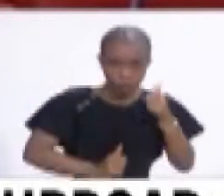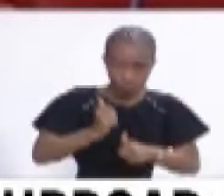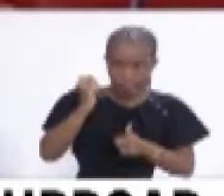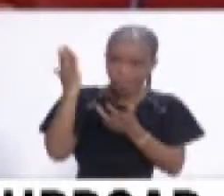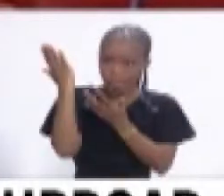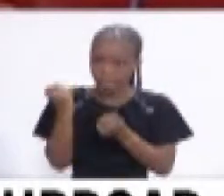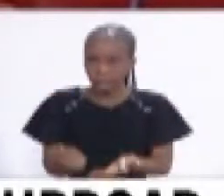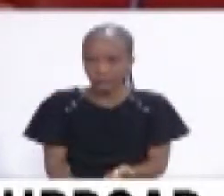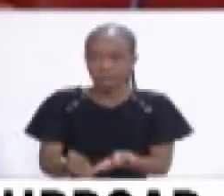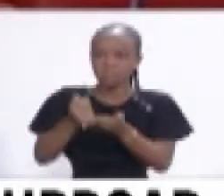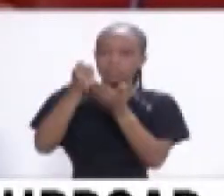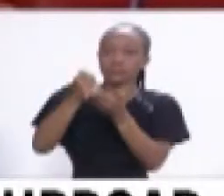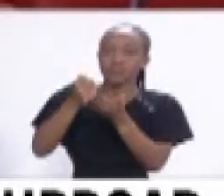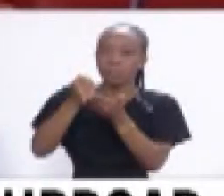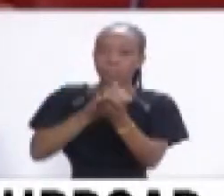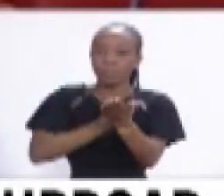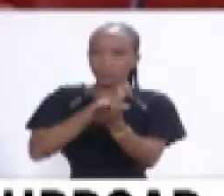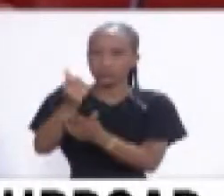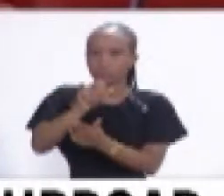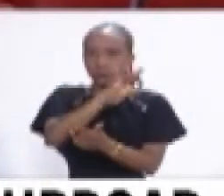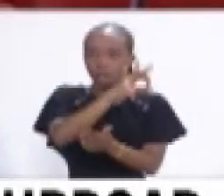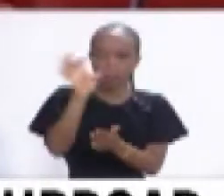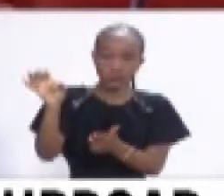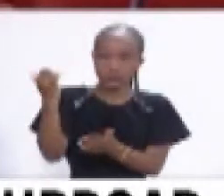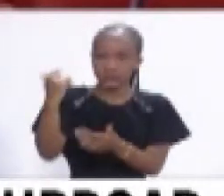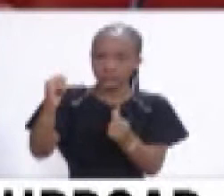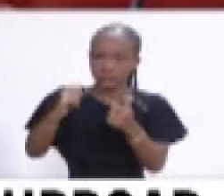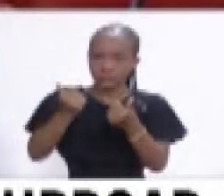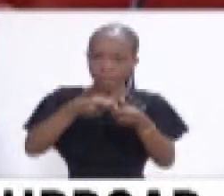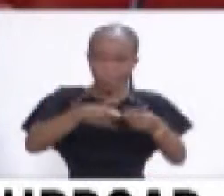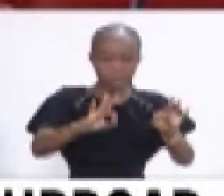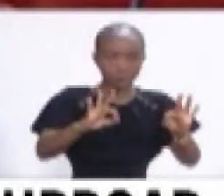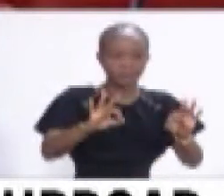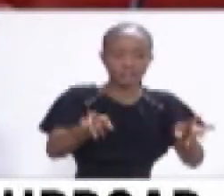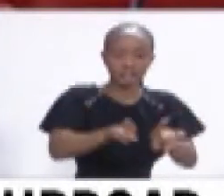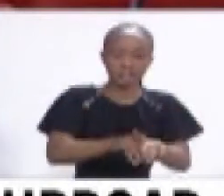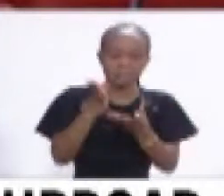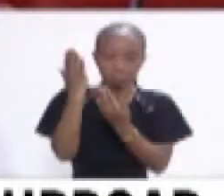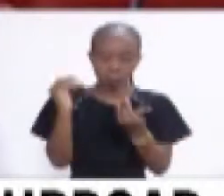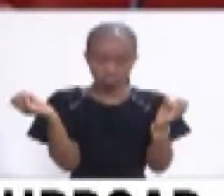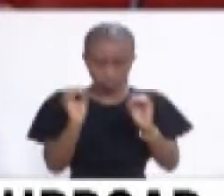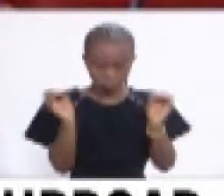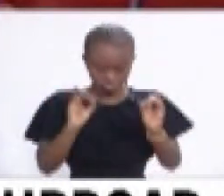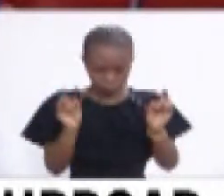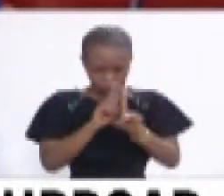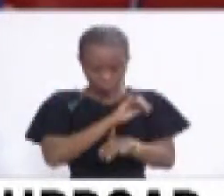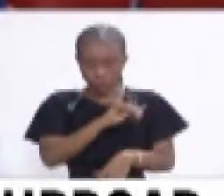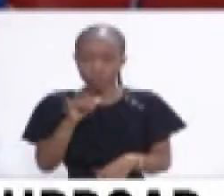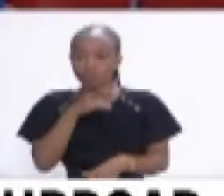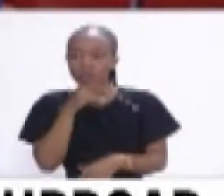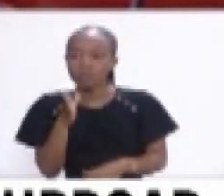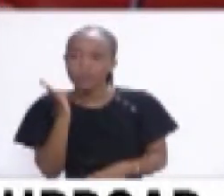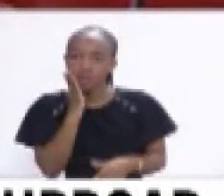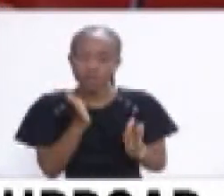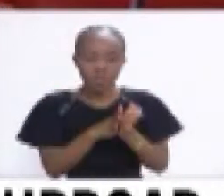zafaa kusaidia kulipia karo hazijatoka zipasavyo. Hawa wazazi